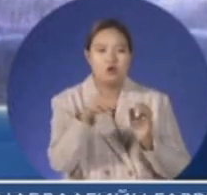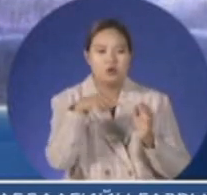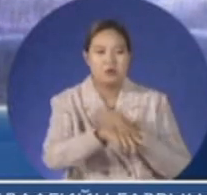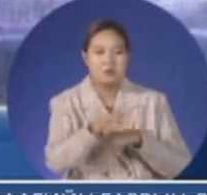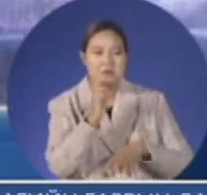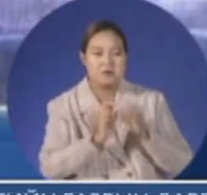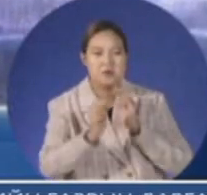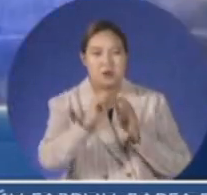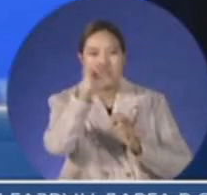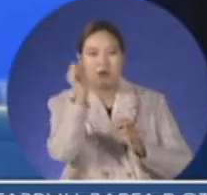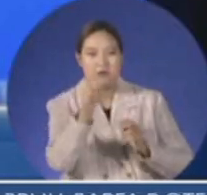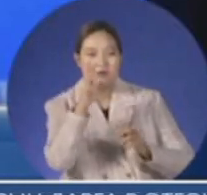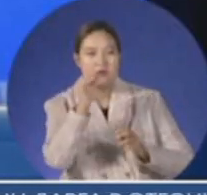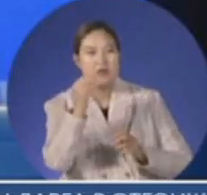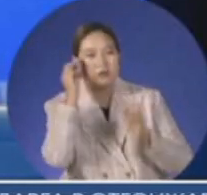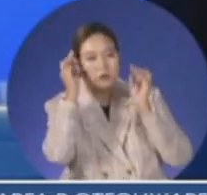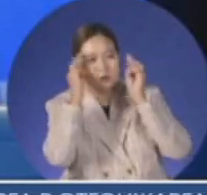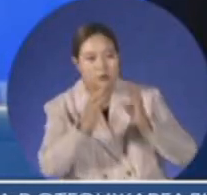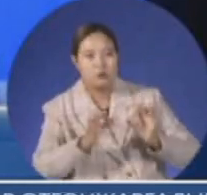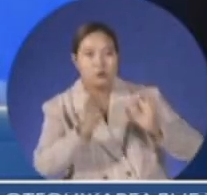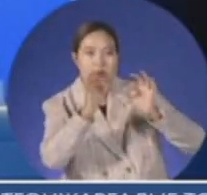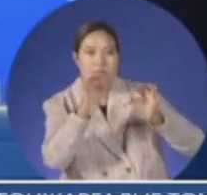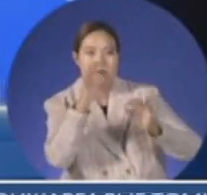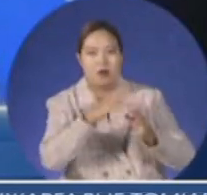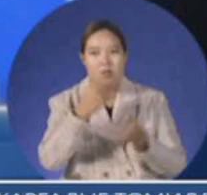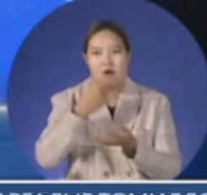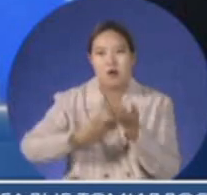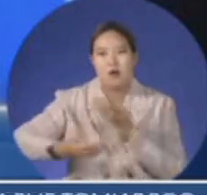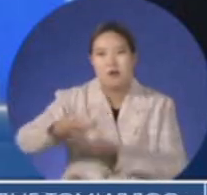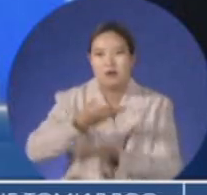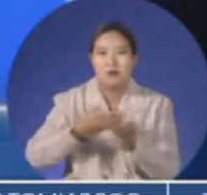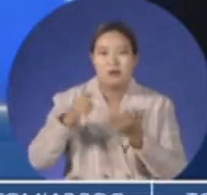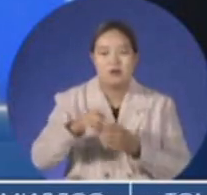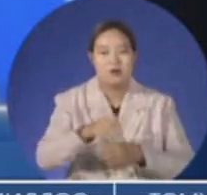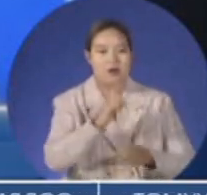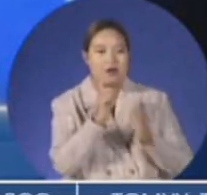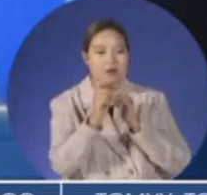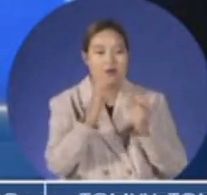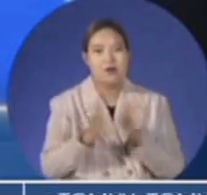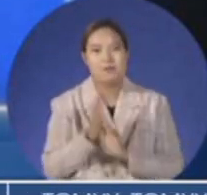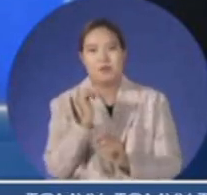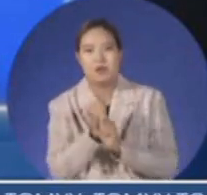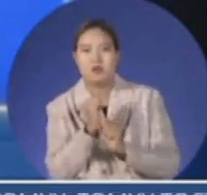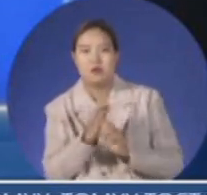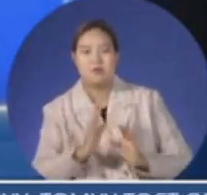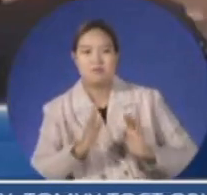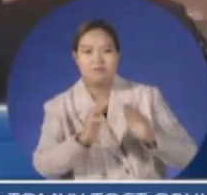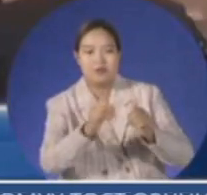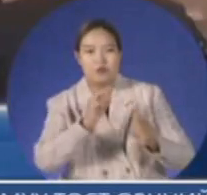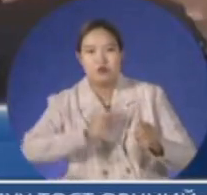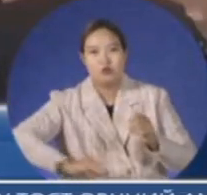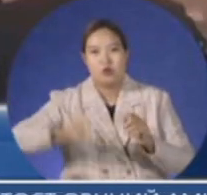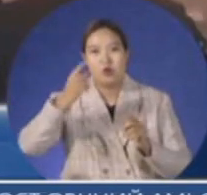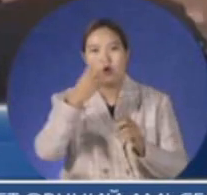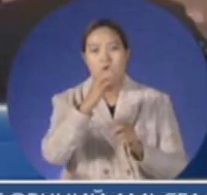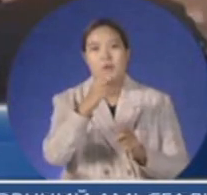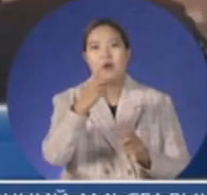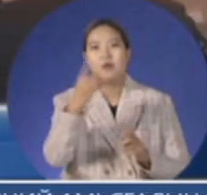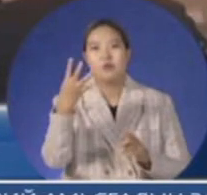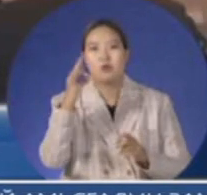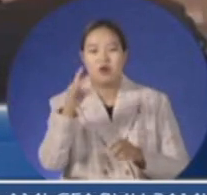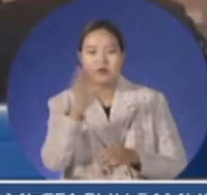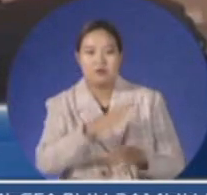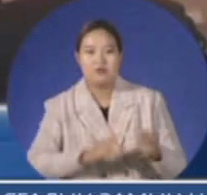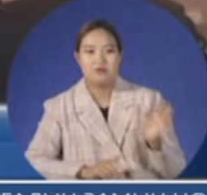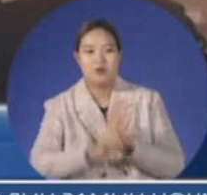шийдвэрлэхэд харилцан туршлах солилцсон. Оновчтой шийдэл олох бүс нутгийн хотуудын харилцаа хамтын ажиллагааг бэхжүүлэх зорилгоор 2014 оноос эхлэн